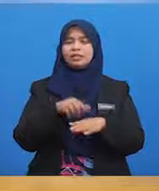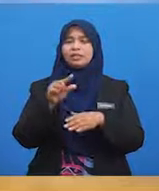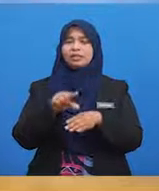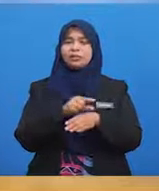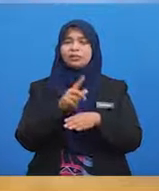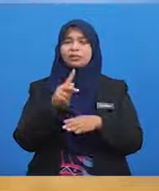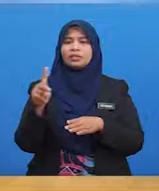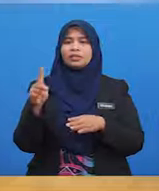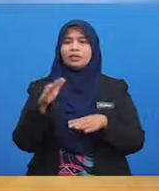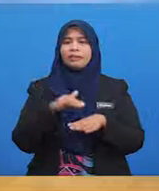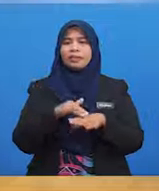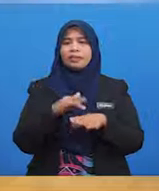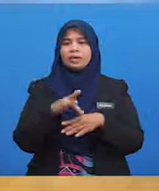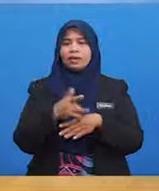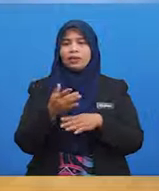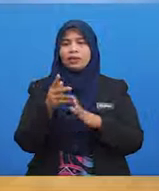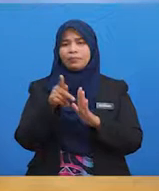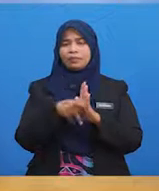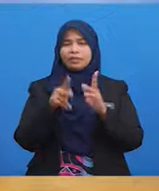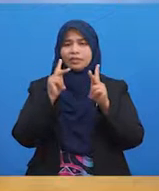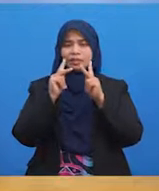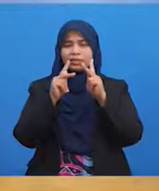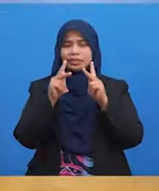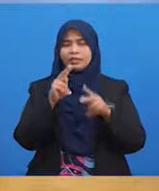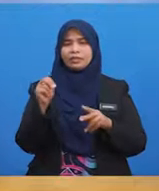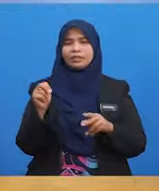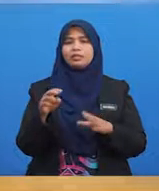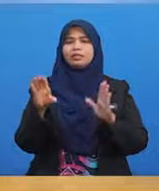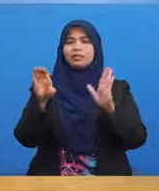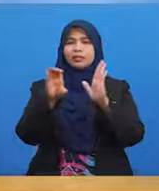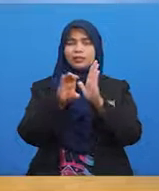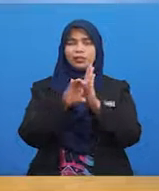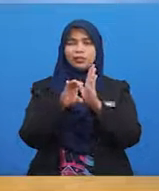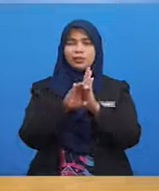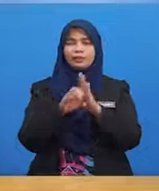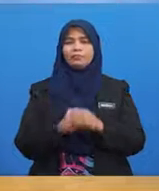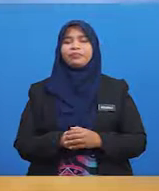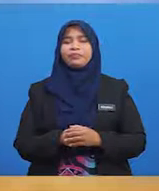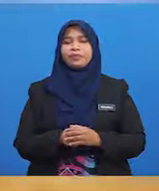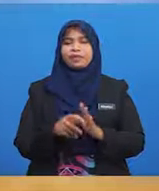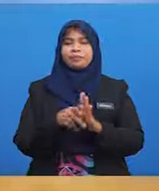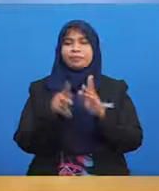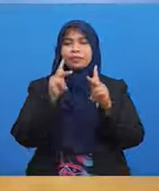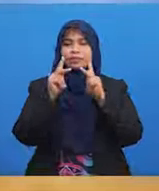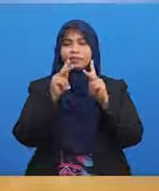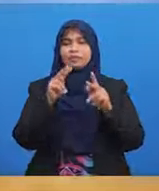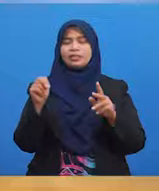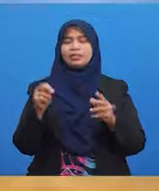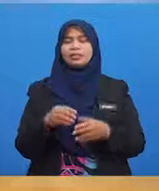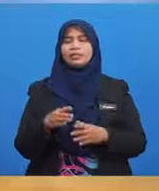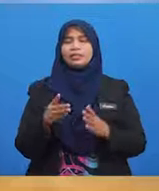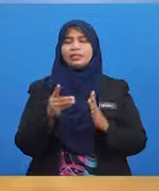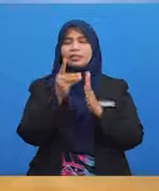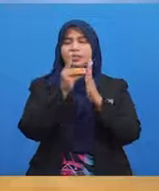pada awal perkataan. Contohnya perkataan di